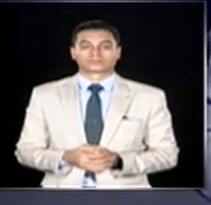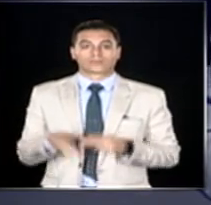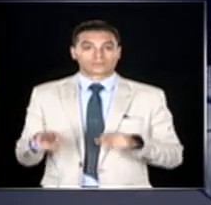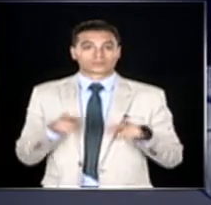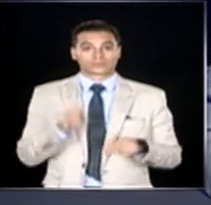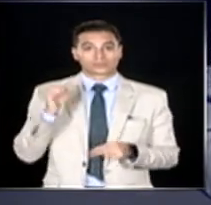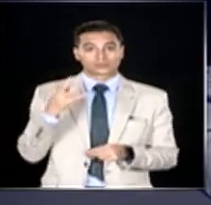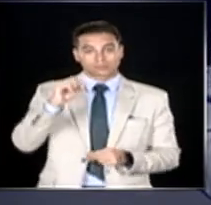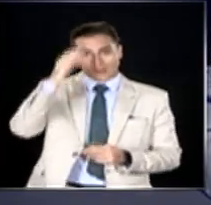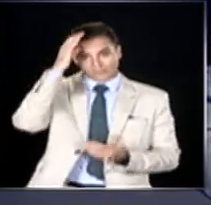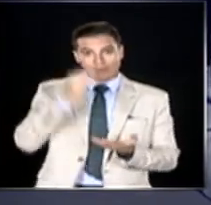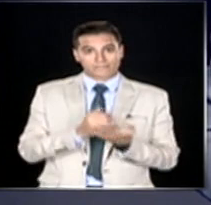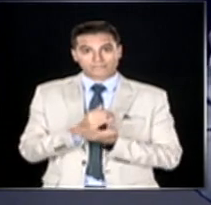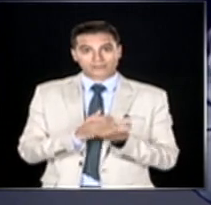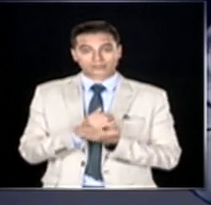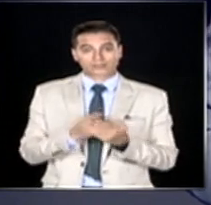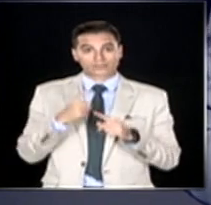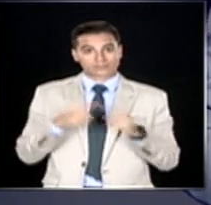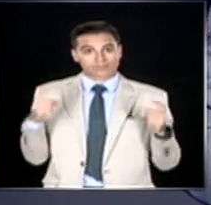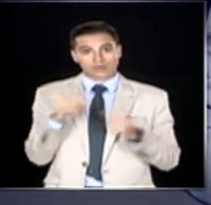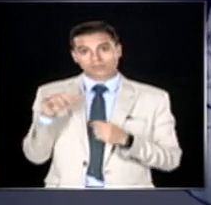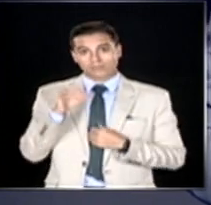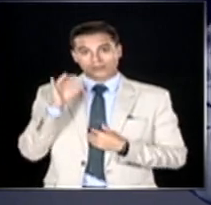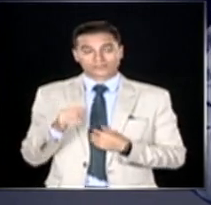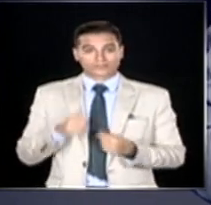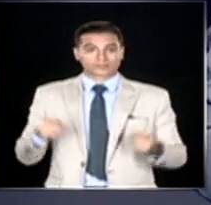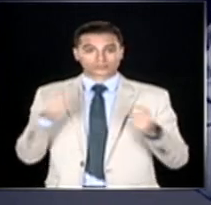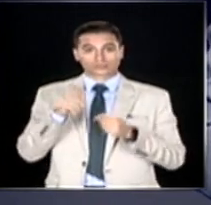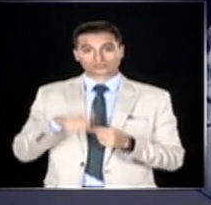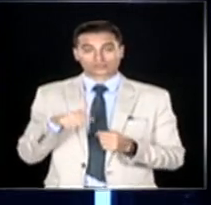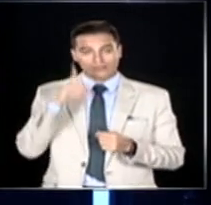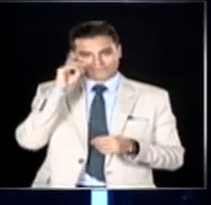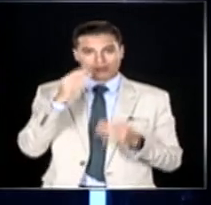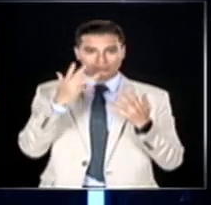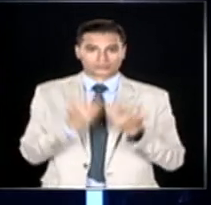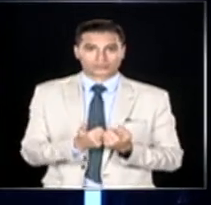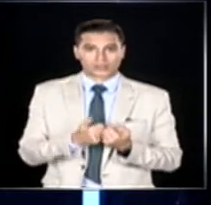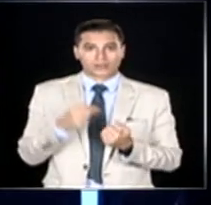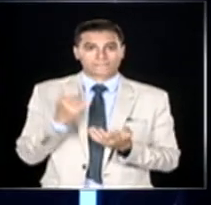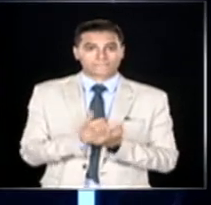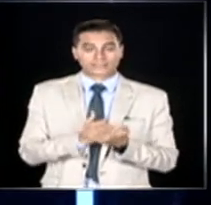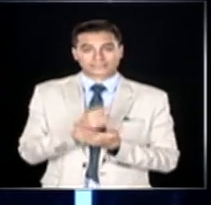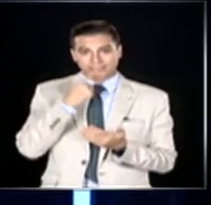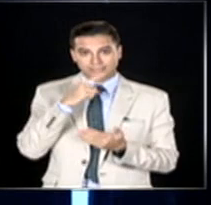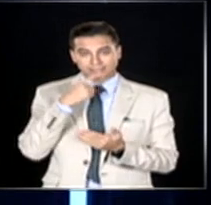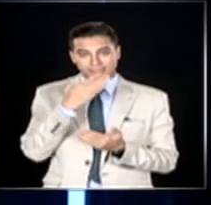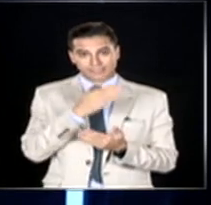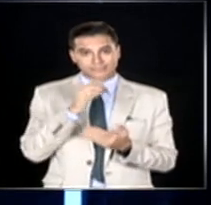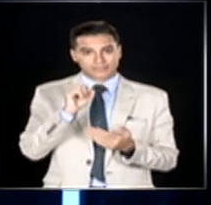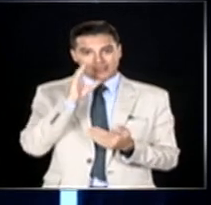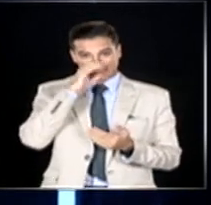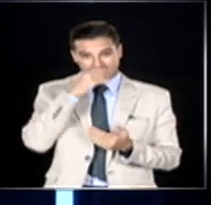الموسم ال 13 عباقرة المدارس ومباراة مهمة في دور ال 16، وهفكركم بالنتيجة. عاطف بركات المانيا